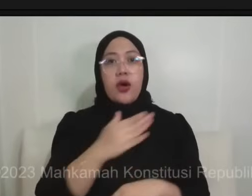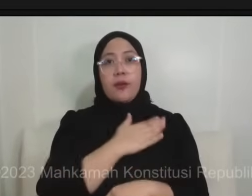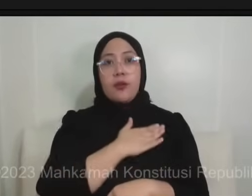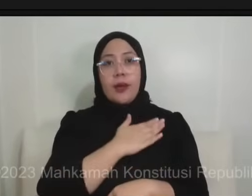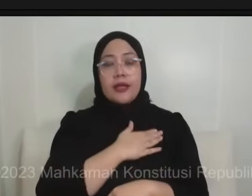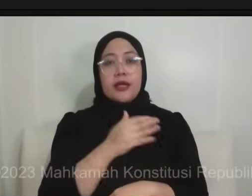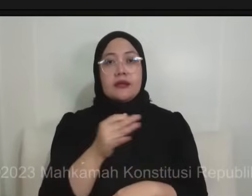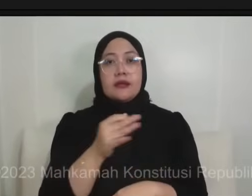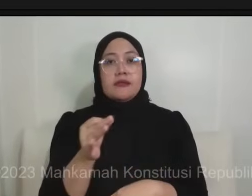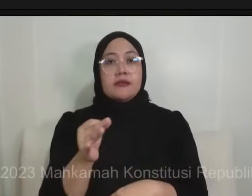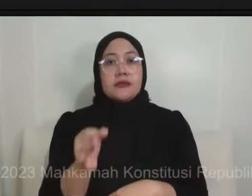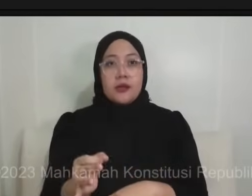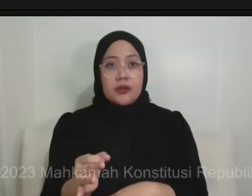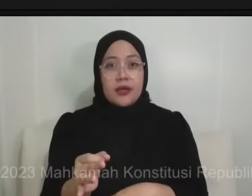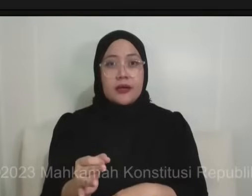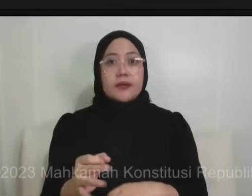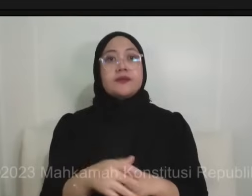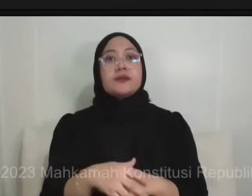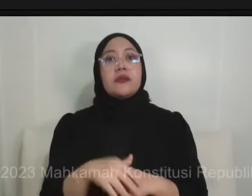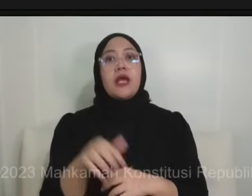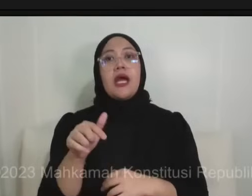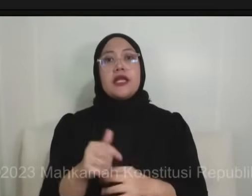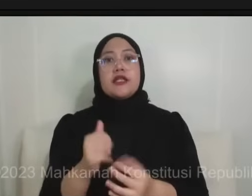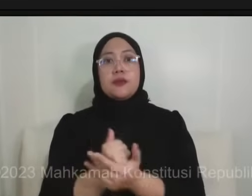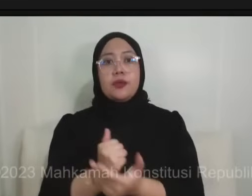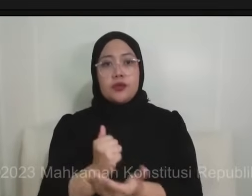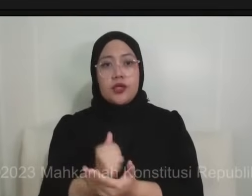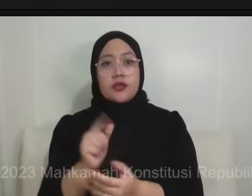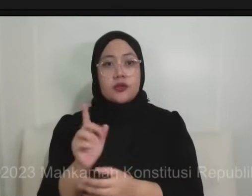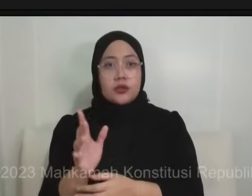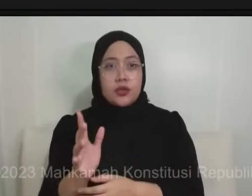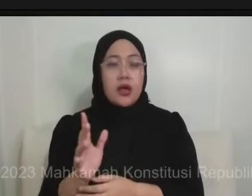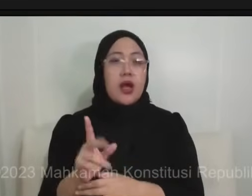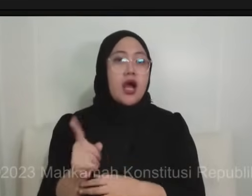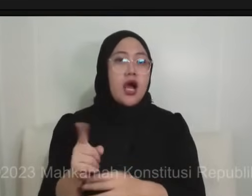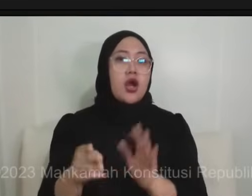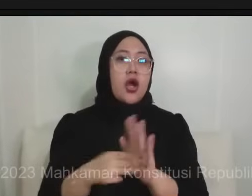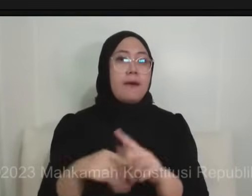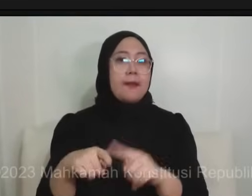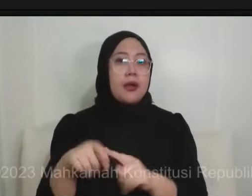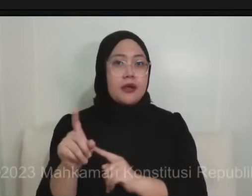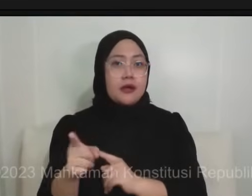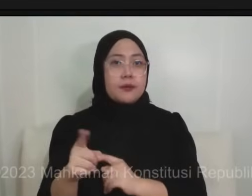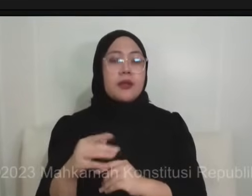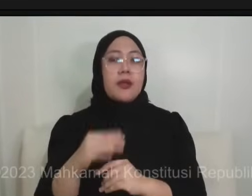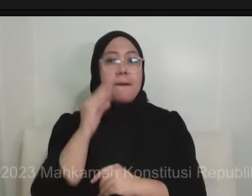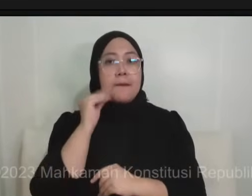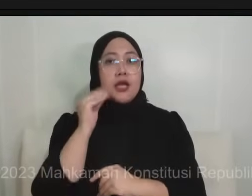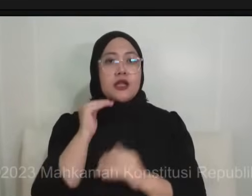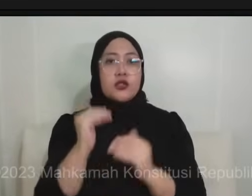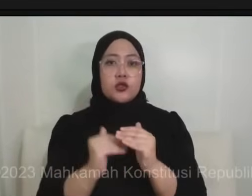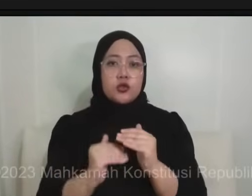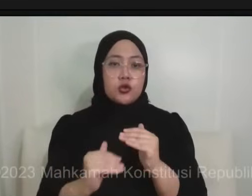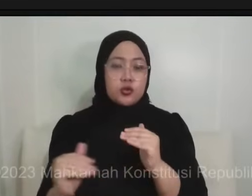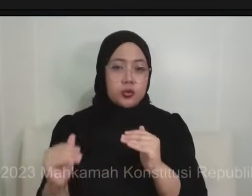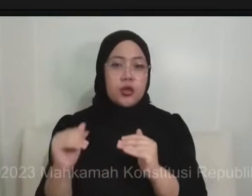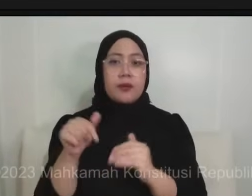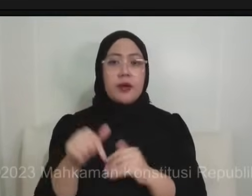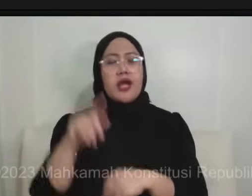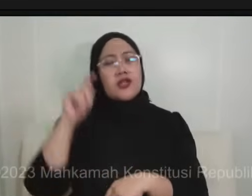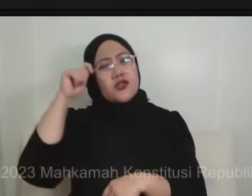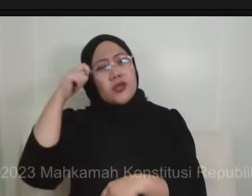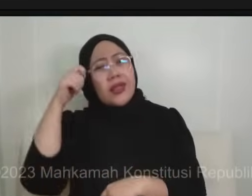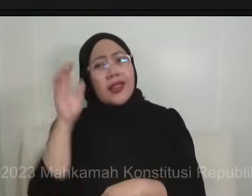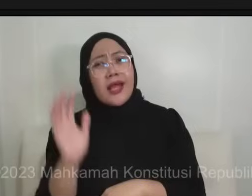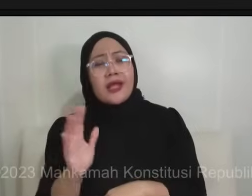kabupaten kota hal ini sebagaimana pula jika mahkamah menentukan batas usia minimal akan sangat kesulitan dan bahkan